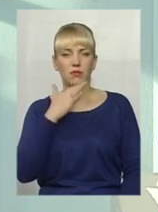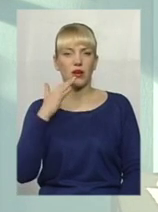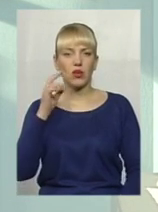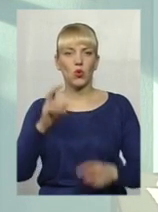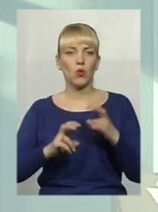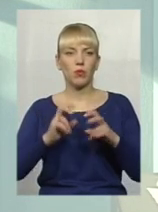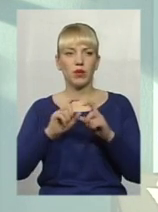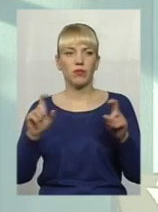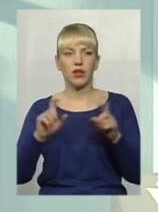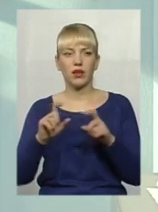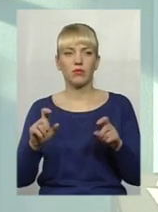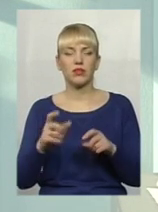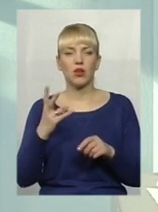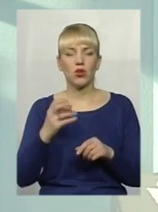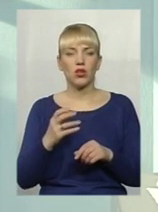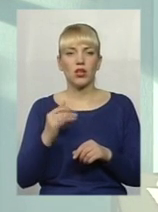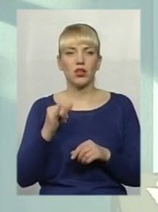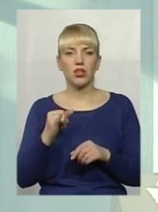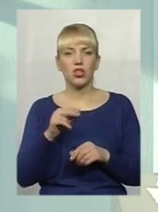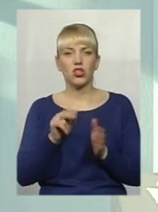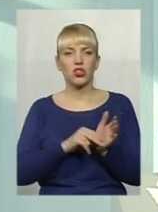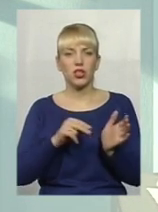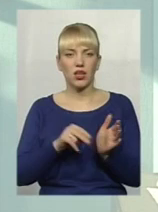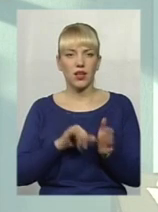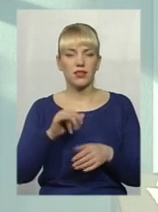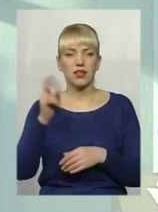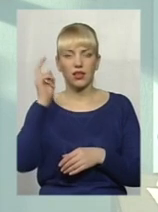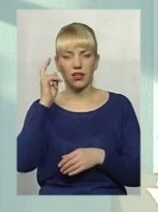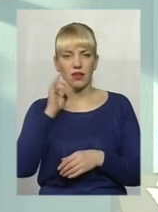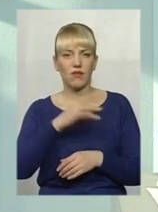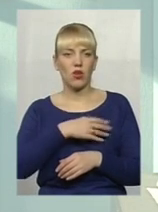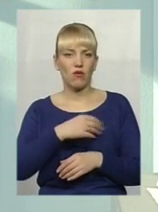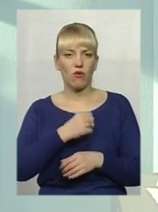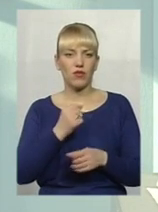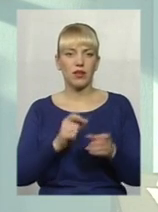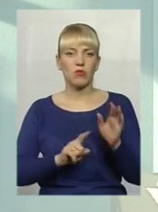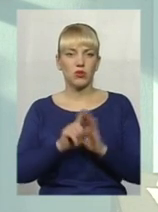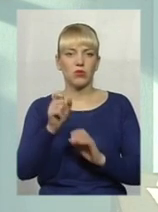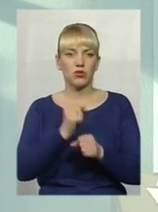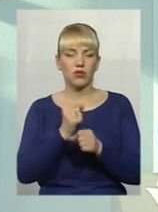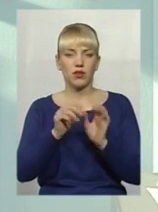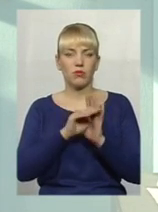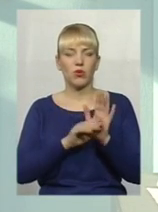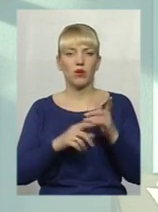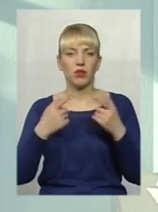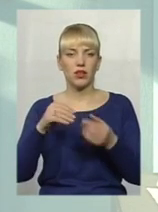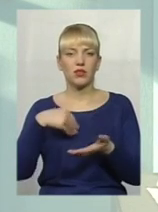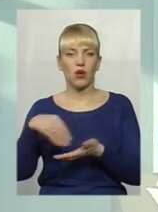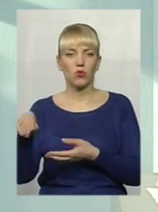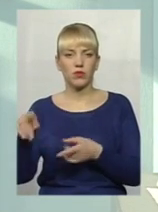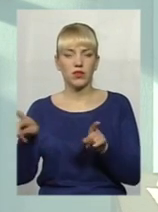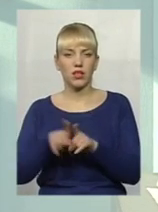ну багато не багато, але декілька є. І в Черкасах, і в Києві, і у Львові запрацювала програма, де закуплені